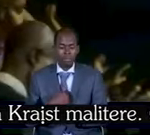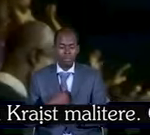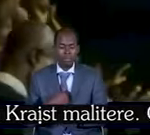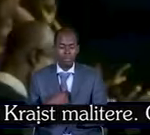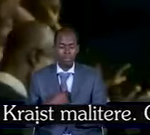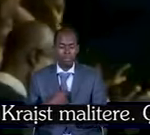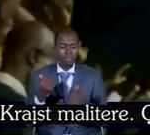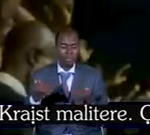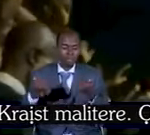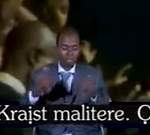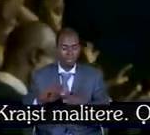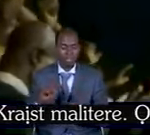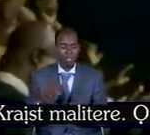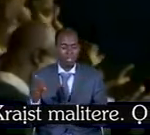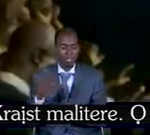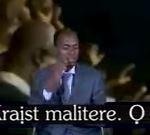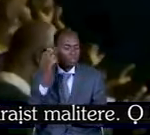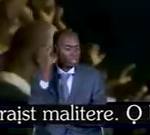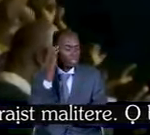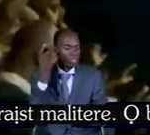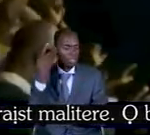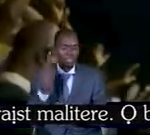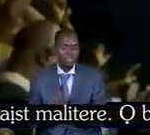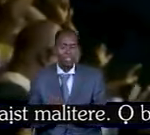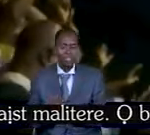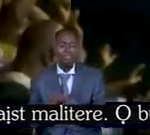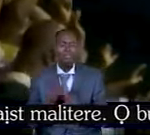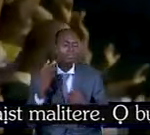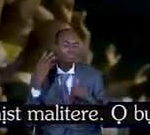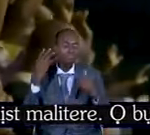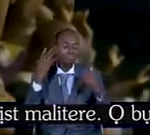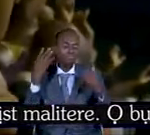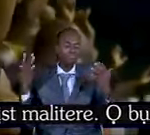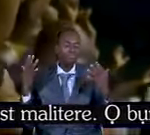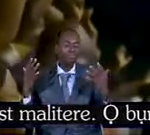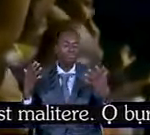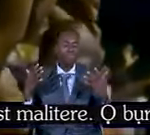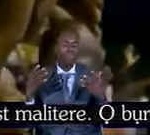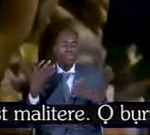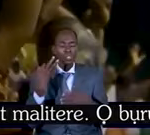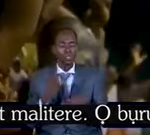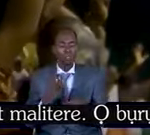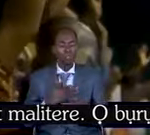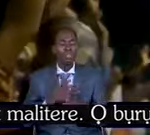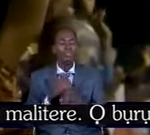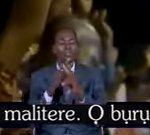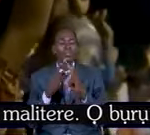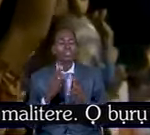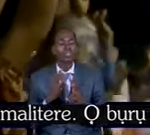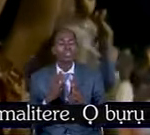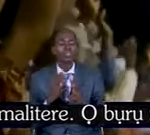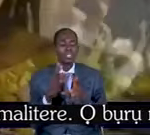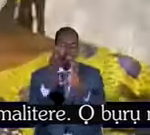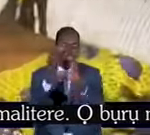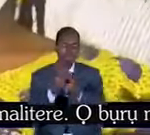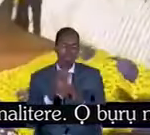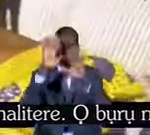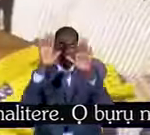n'ebe ọbụla ị na-anụlụ m ugbu a, nara ihe ịrịba ama gị n'aha